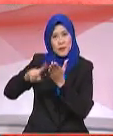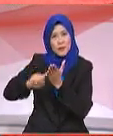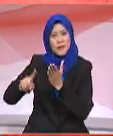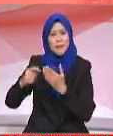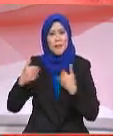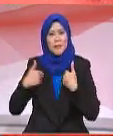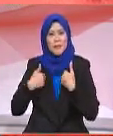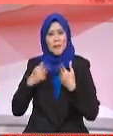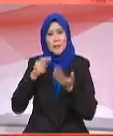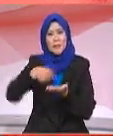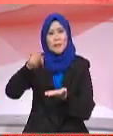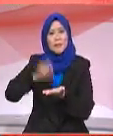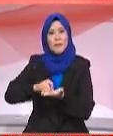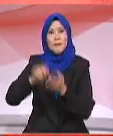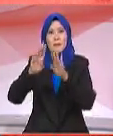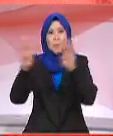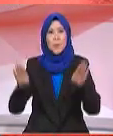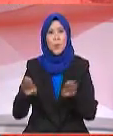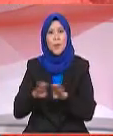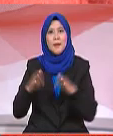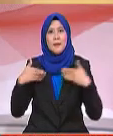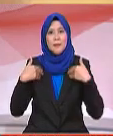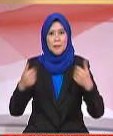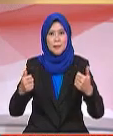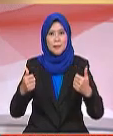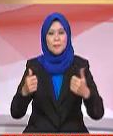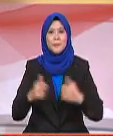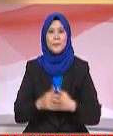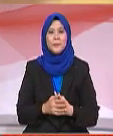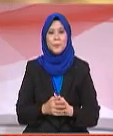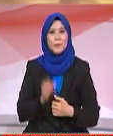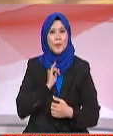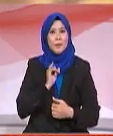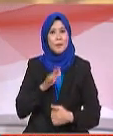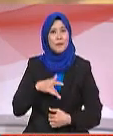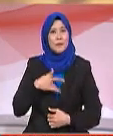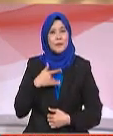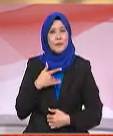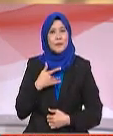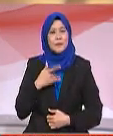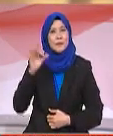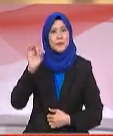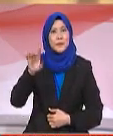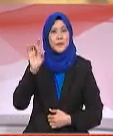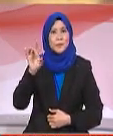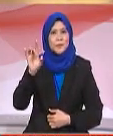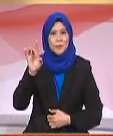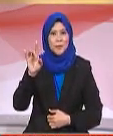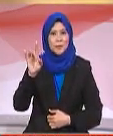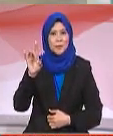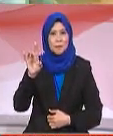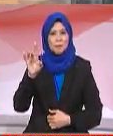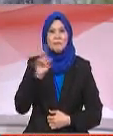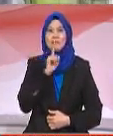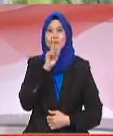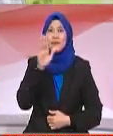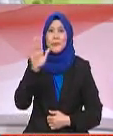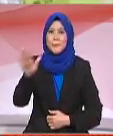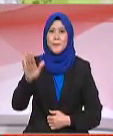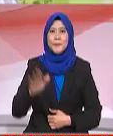sign borang kesihatan kan. Jadi saya rasa insyaAllah terjamin